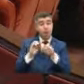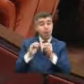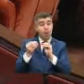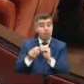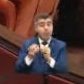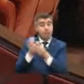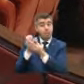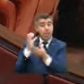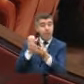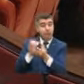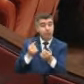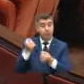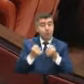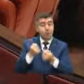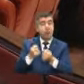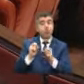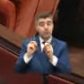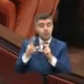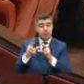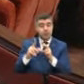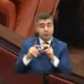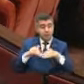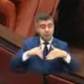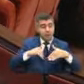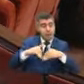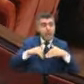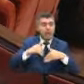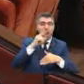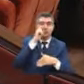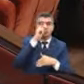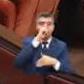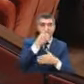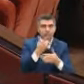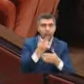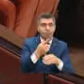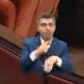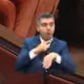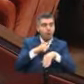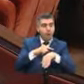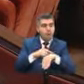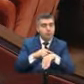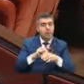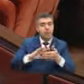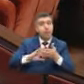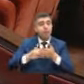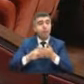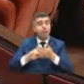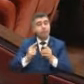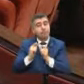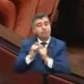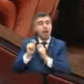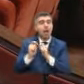الحافلات، راه كيفما تفضلتي راه في المسالك الطرقية وفي ترتيب الزمن المدرسي. إذن فهي مقاربة